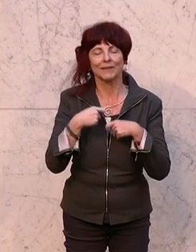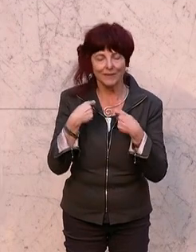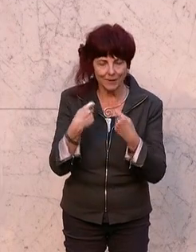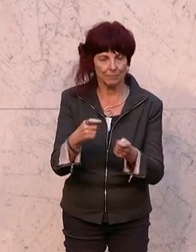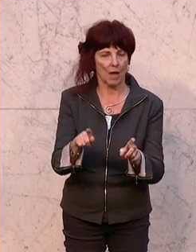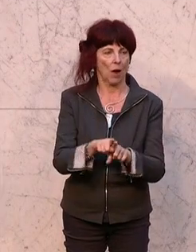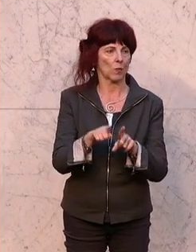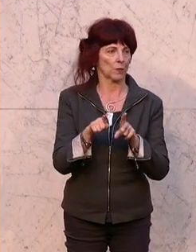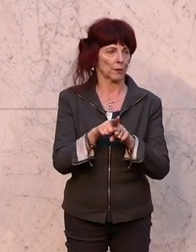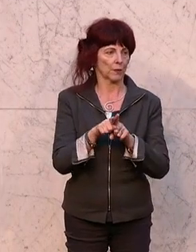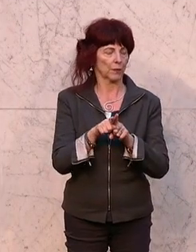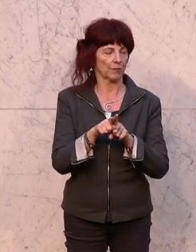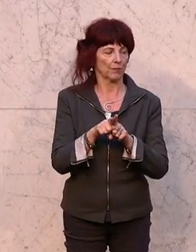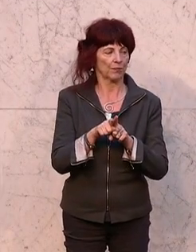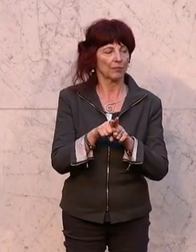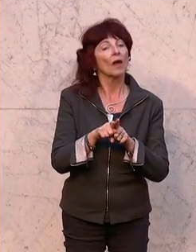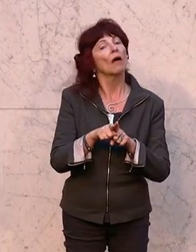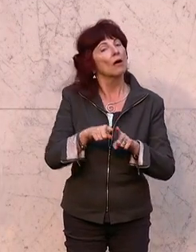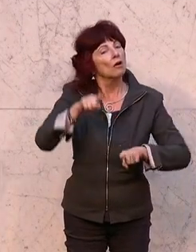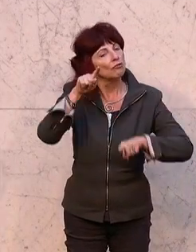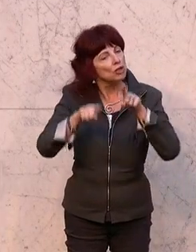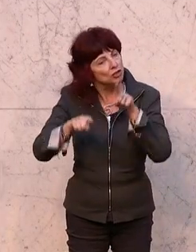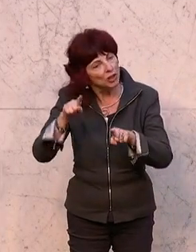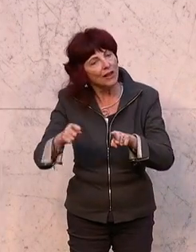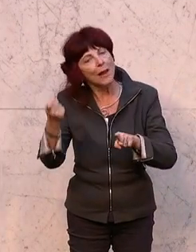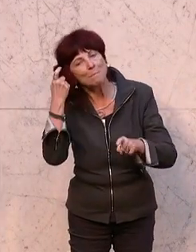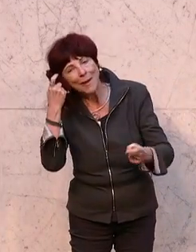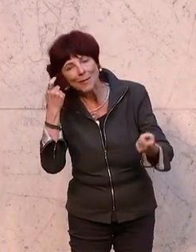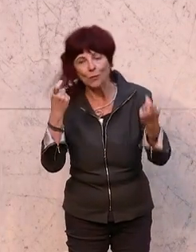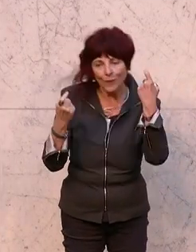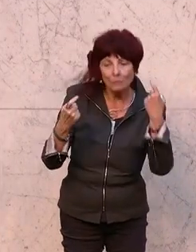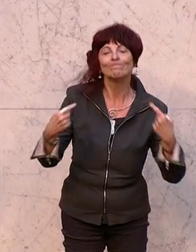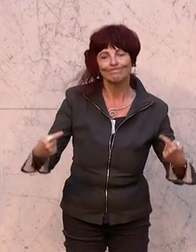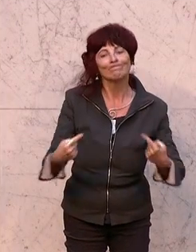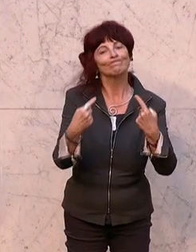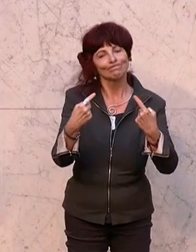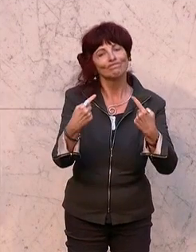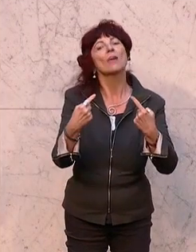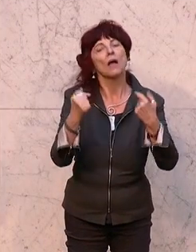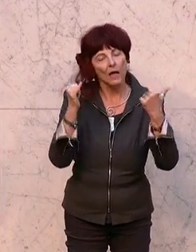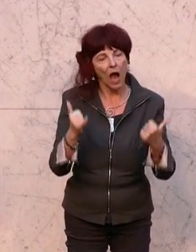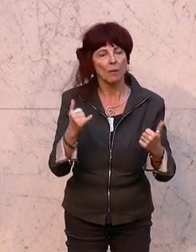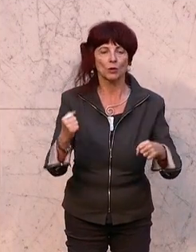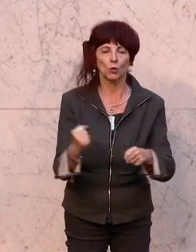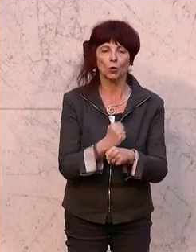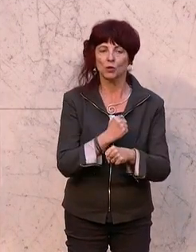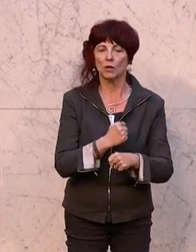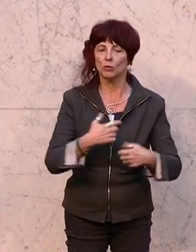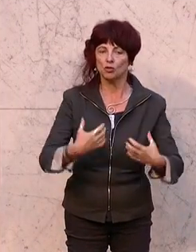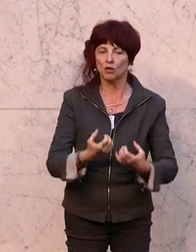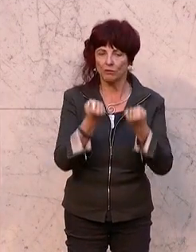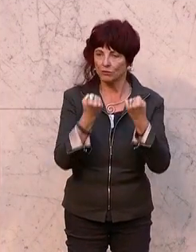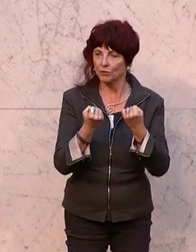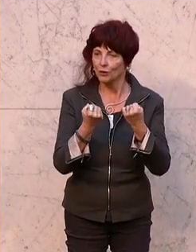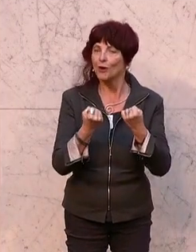Natürlich stoßen unterschiedliche Standpunkte aufeinander, unterschiedliche Meinungen aufeinander, aber wir schaffen es dann trotzdem, gemeinsam eine Lösung